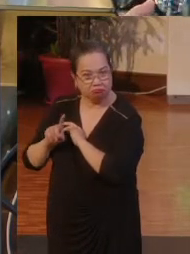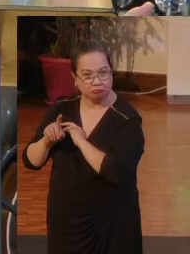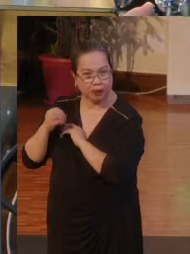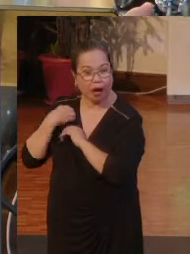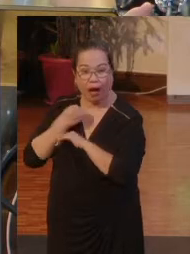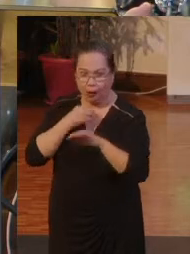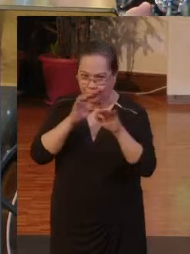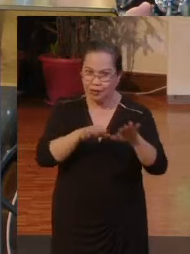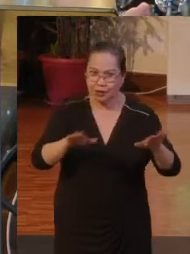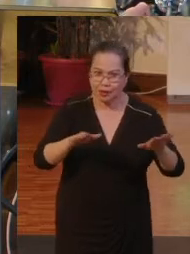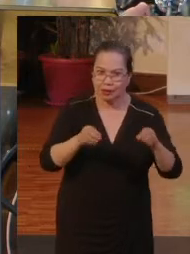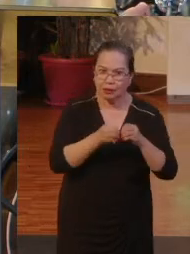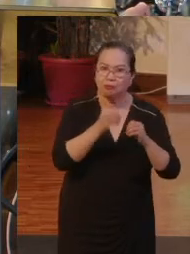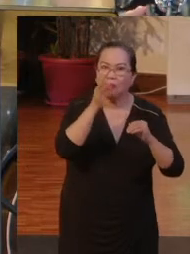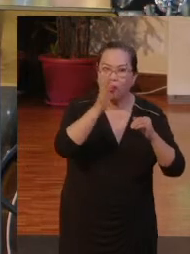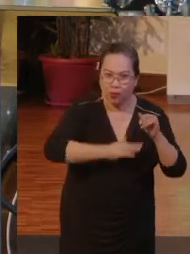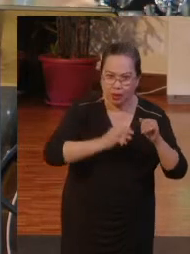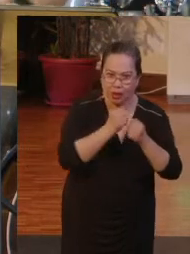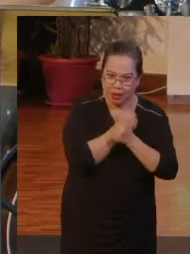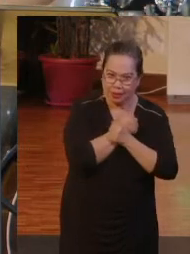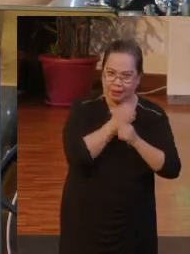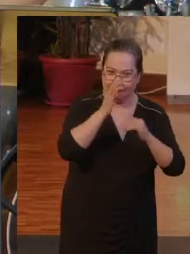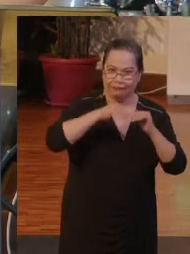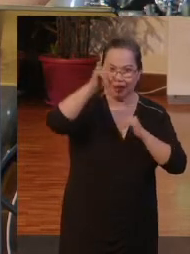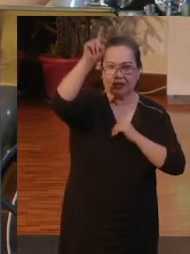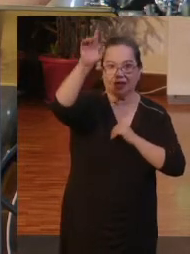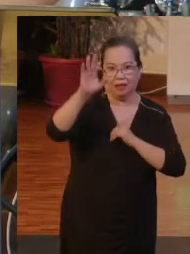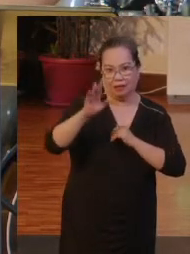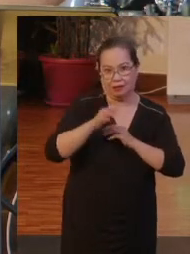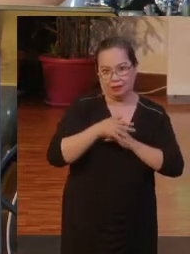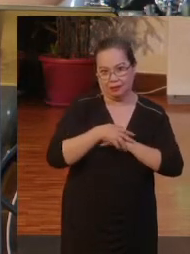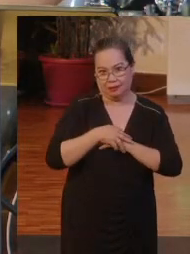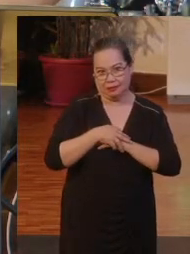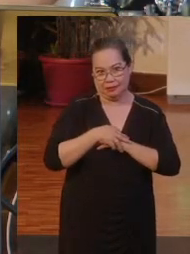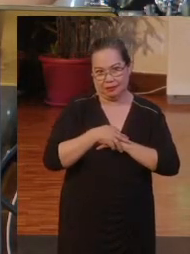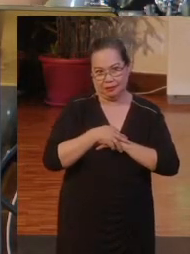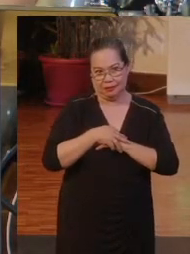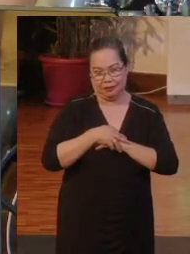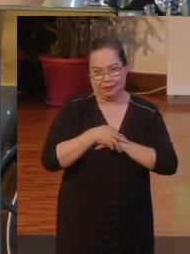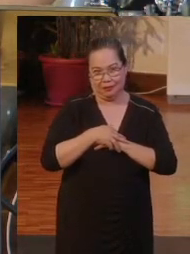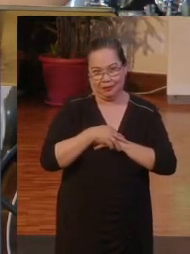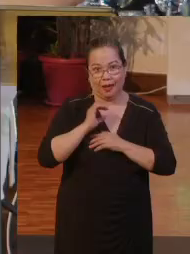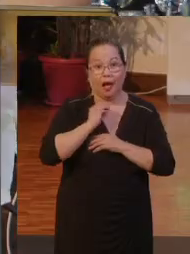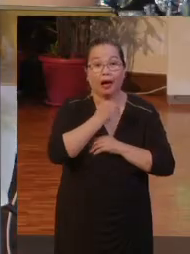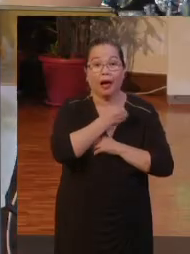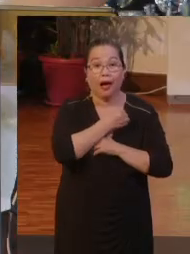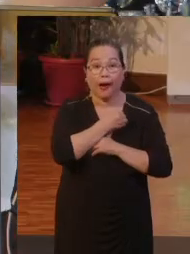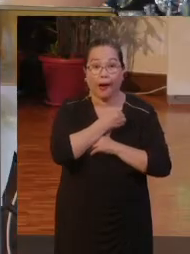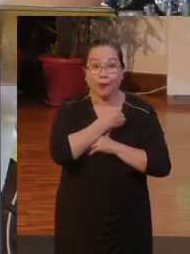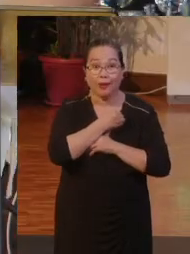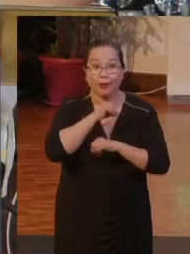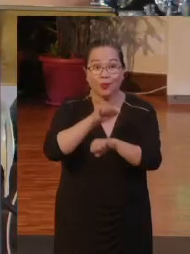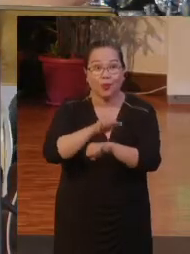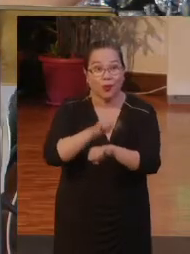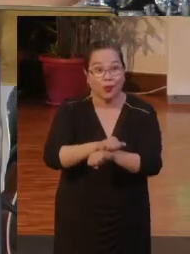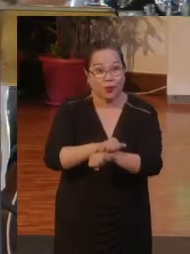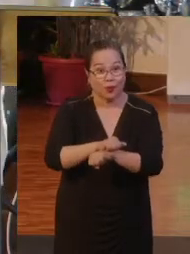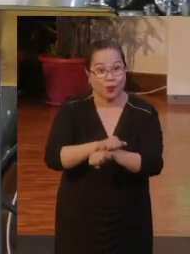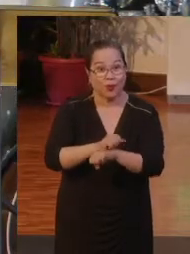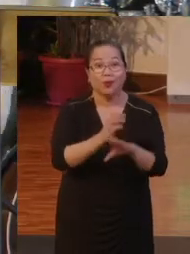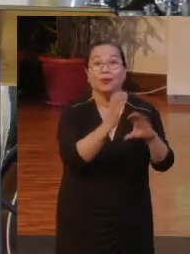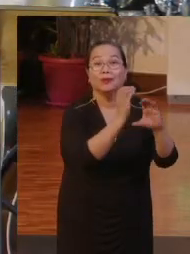anak na mas iniibig natin kaysa sa Panginoon. Sarili nating karir,